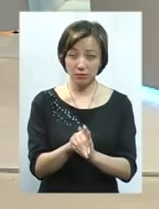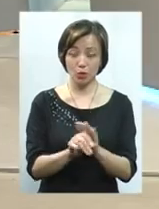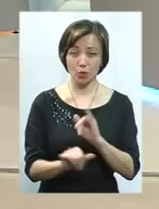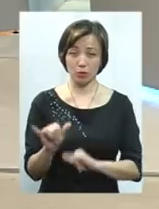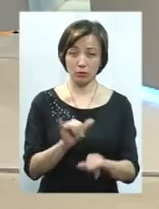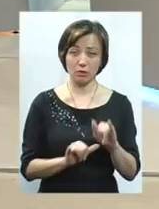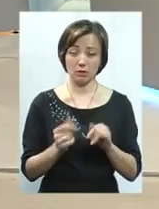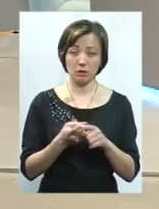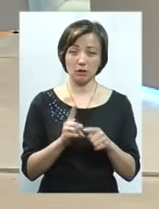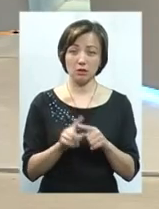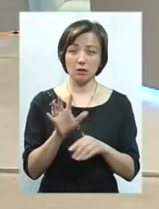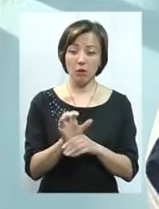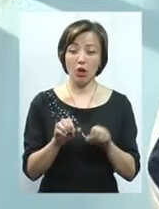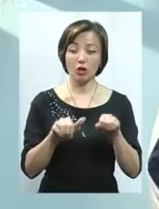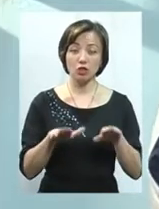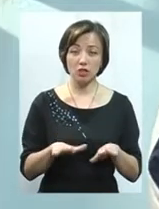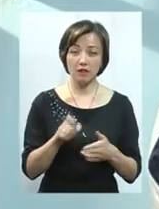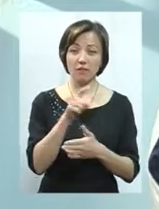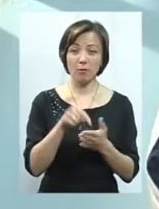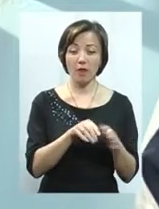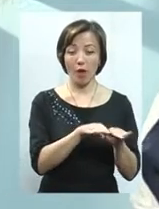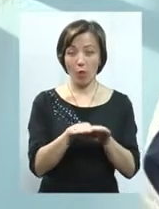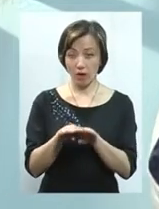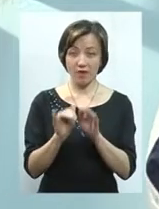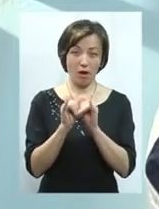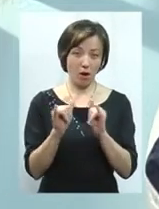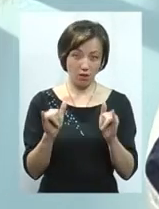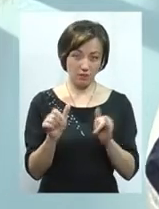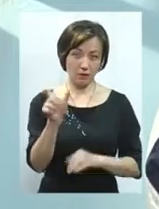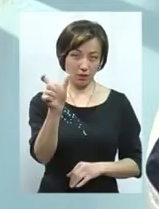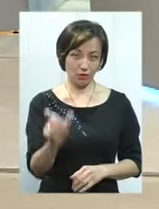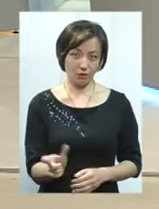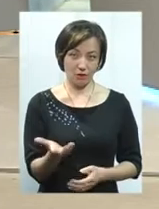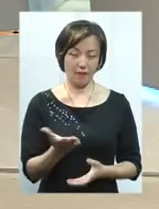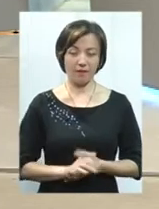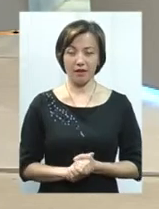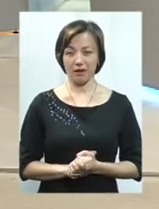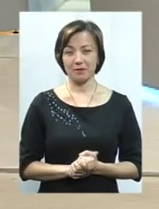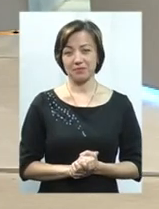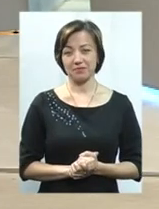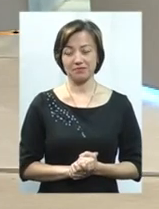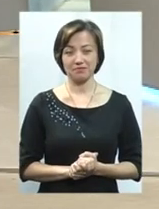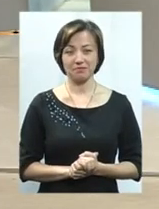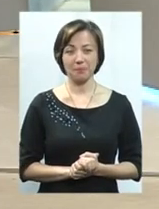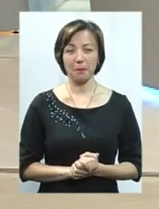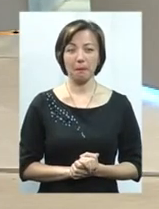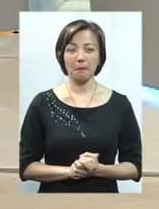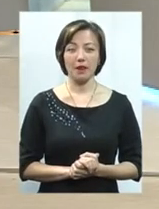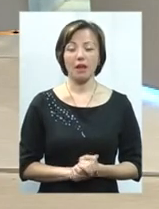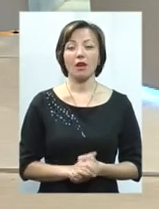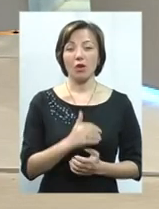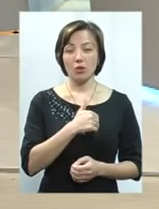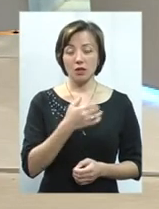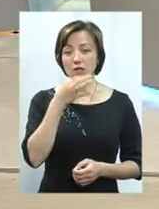собаку, решить вопрос на уровне развитого гомо сапиенс. Пан Александр. Ну, власне, хотілося